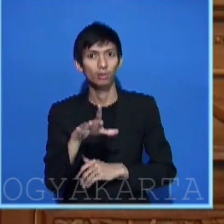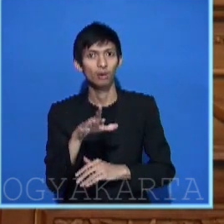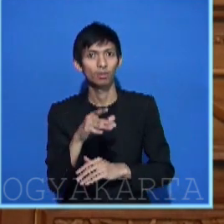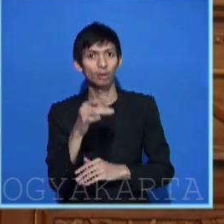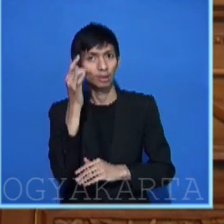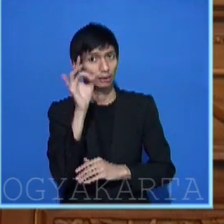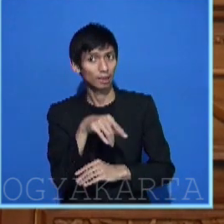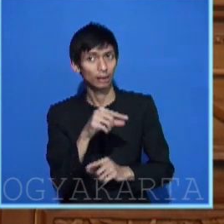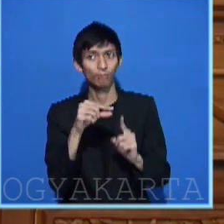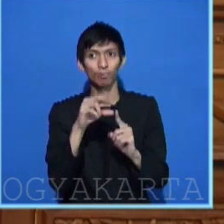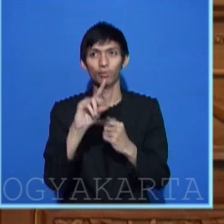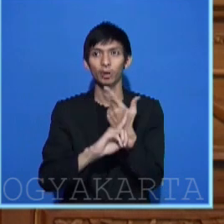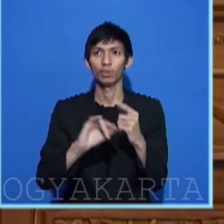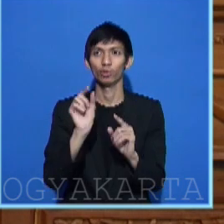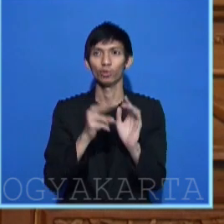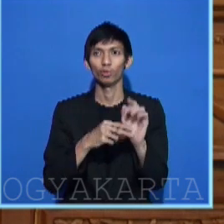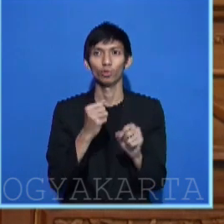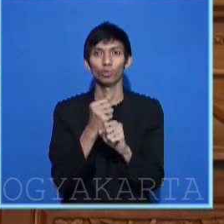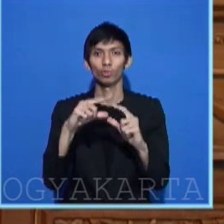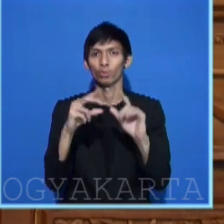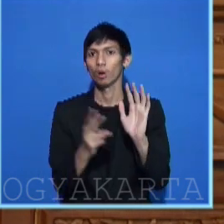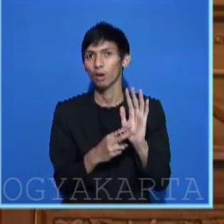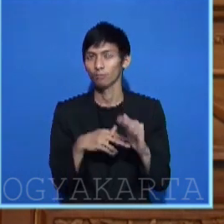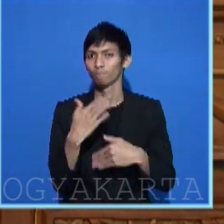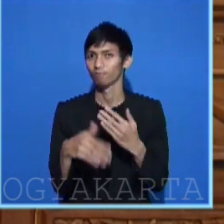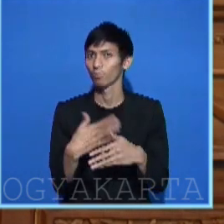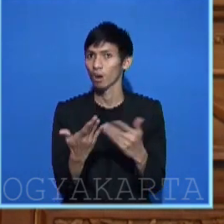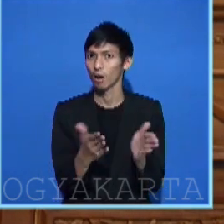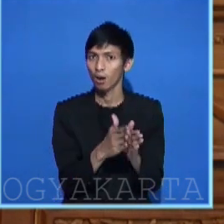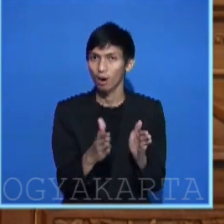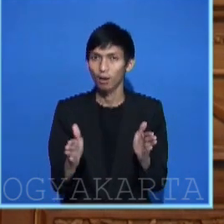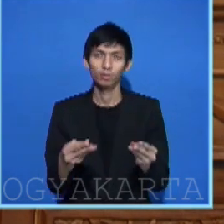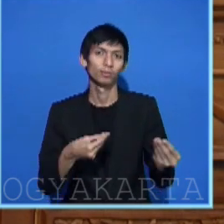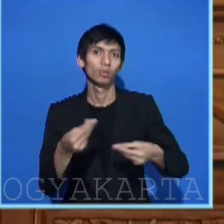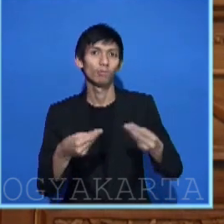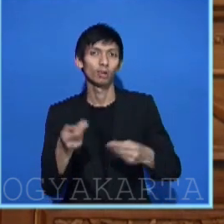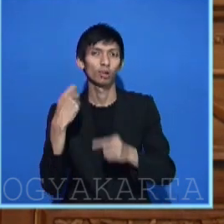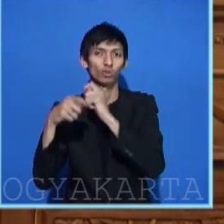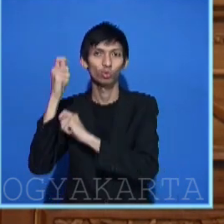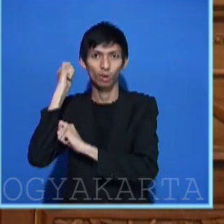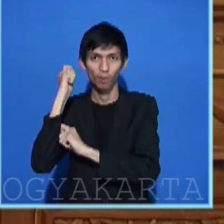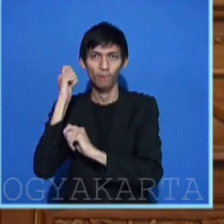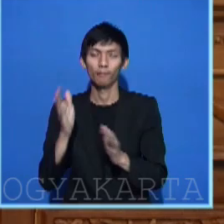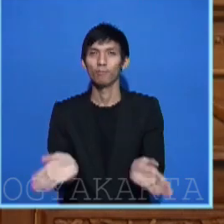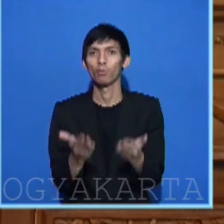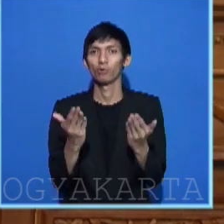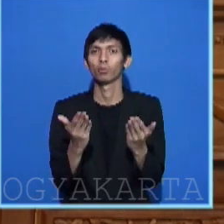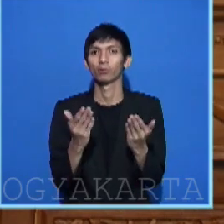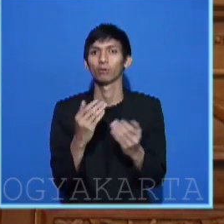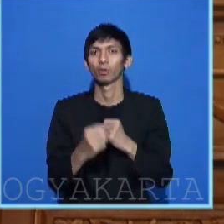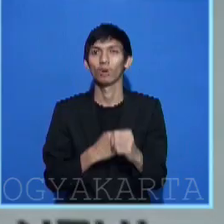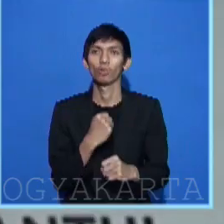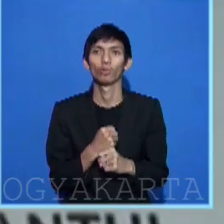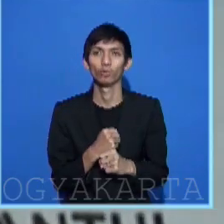Piungan Bantul tata kelola peken tradisional dipun kemonah dening badan usaha milik kalurahan utawi